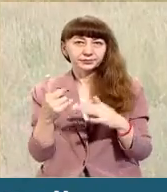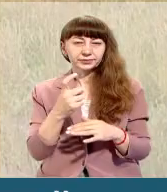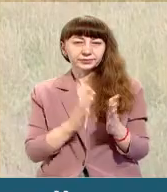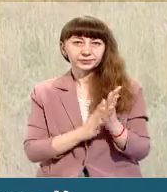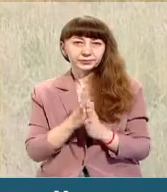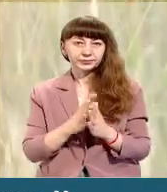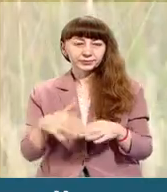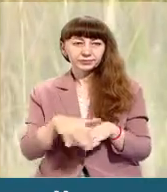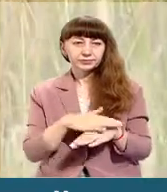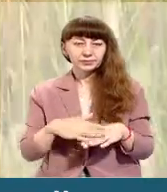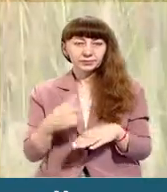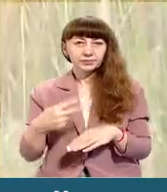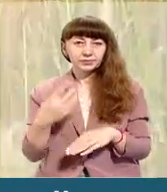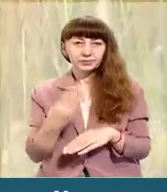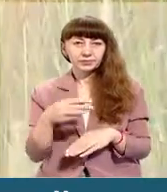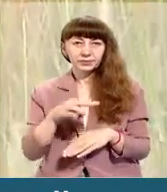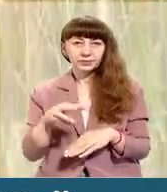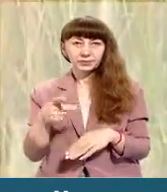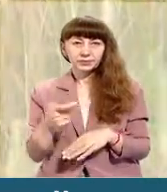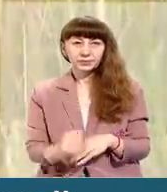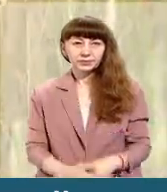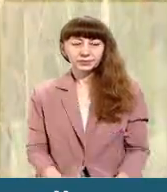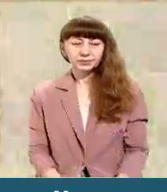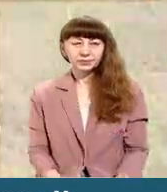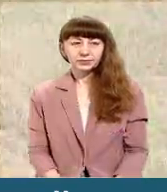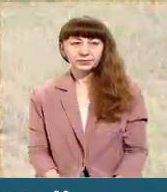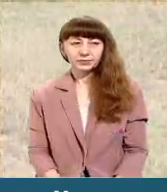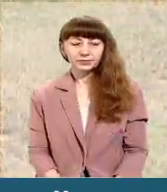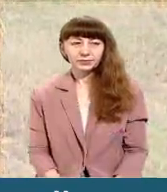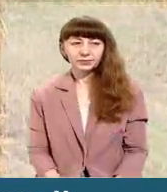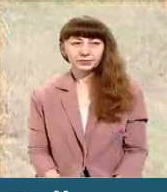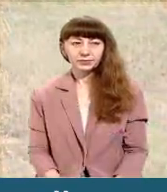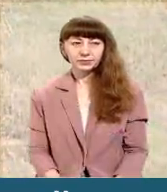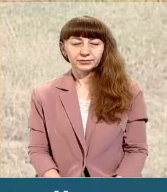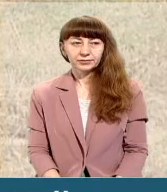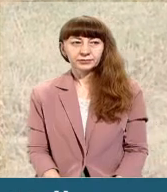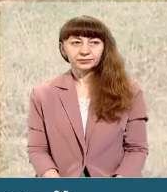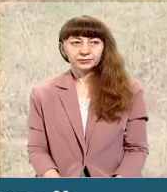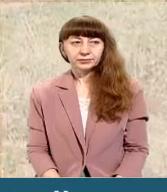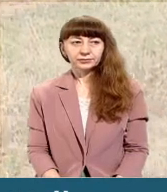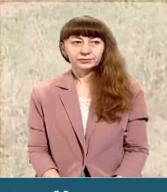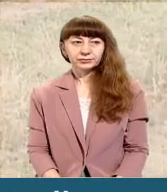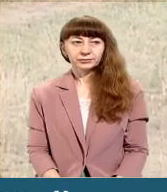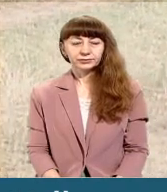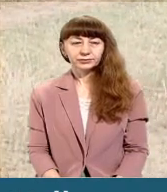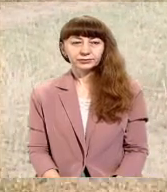сельскохозяйственных культур на площади 24 миллионов гектаров. Айнура Муканова, Алексей Руденко, телеканал «Кустанай».